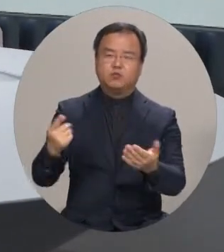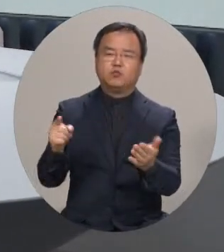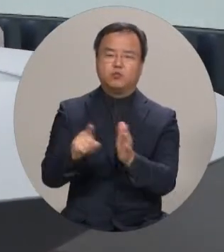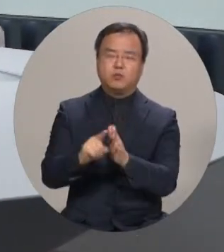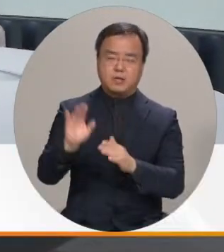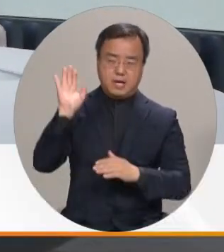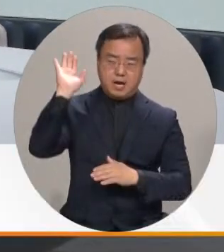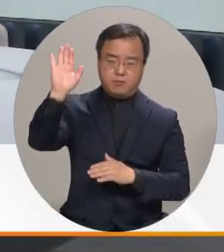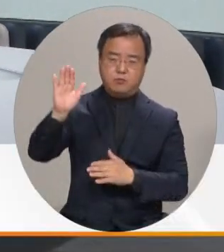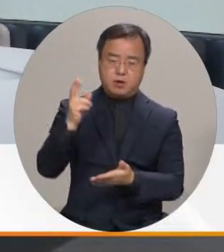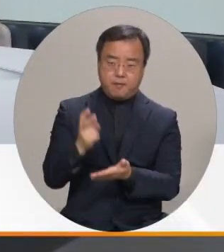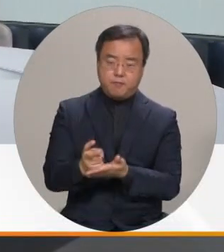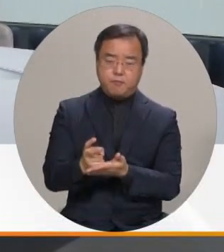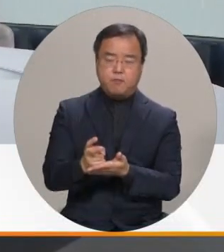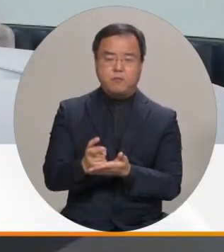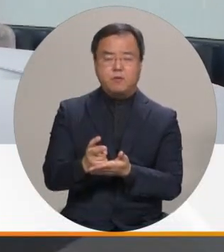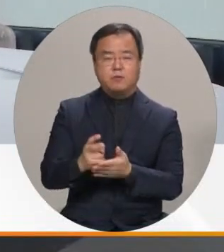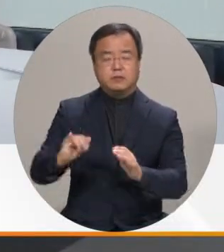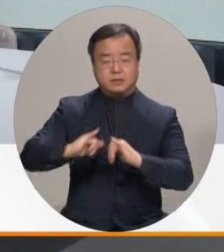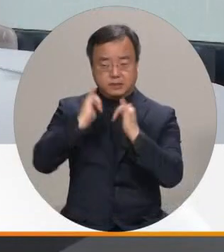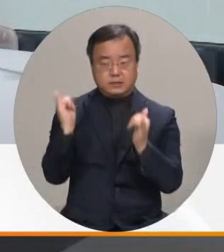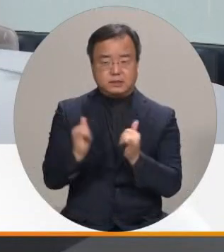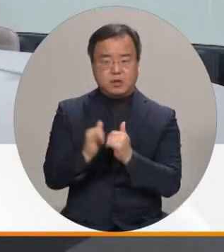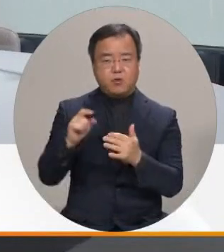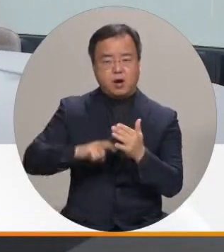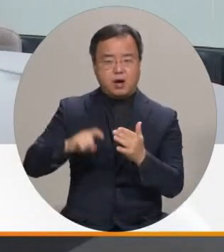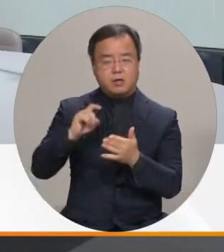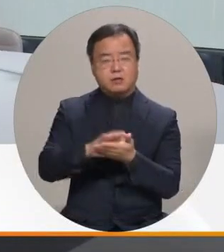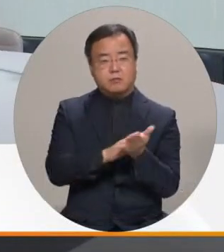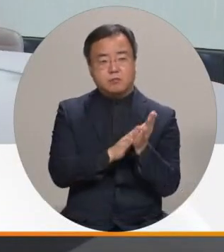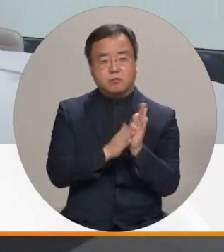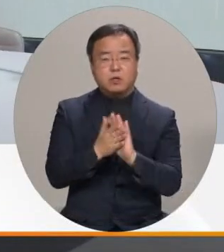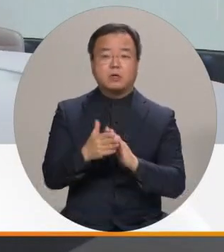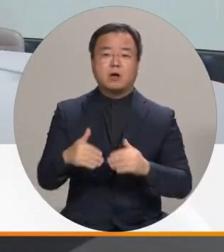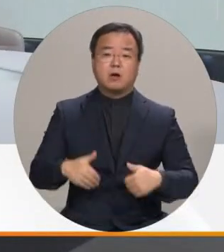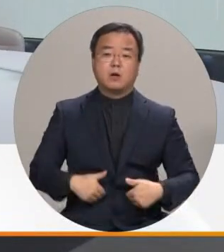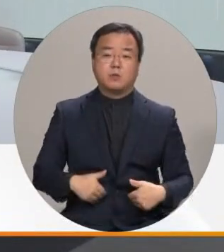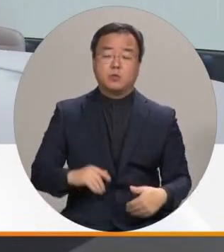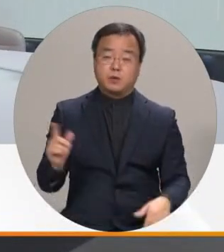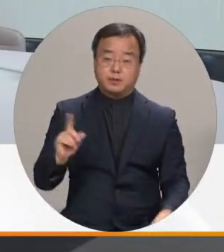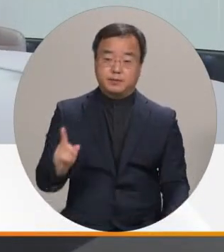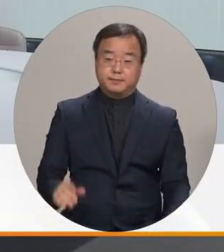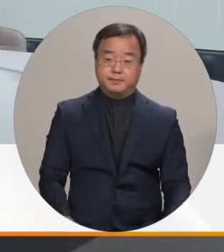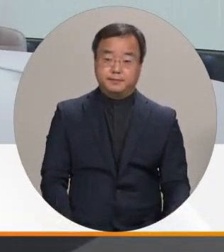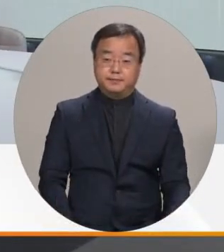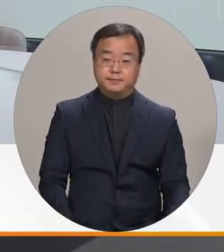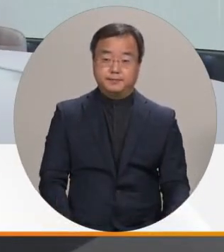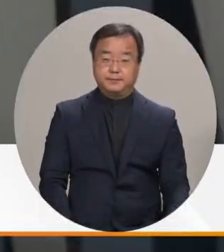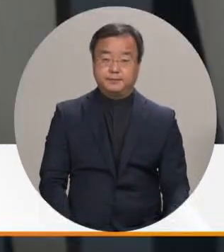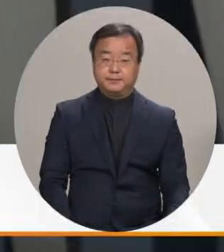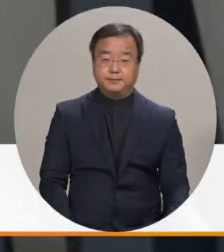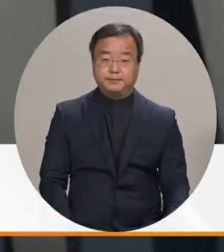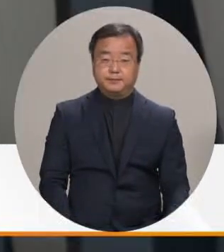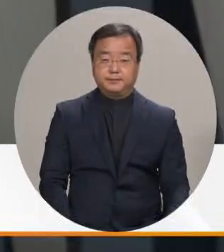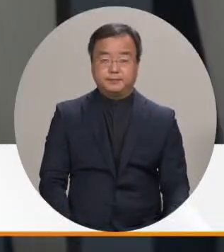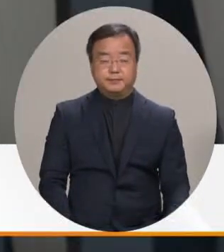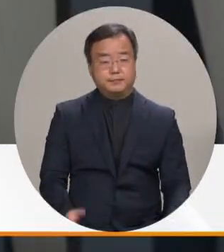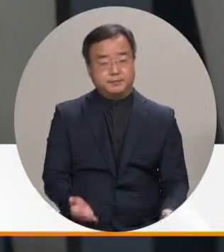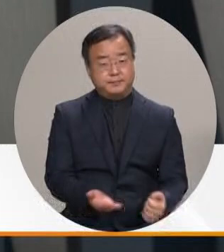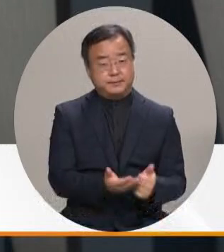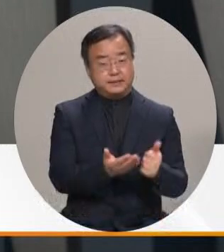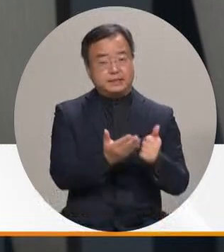앞으로 좀 법적 제도적으로 우리 사회에 어떤 변화가 필요할지 말씀 부탁드립니다 아 사실은요 그